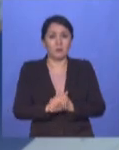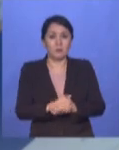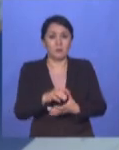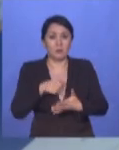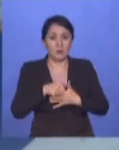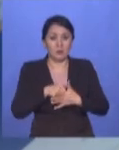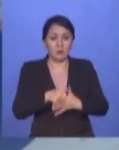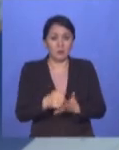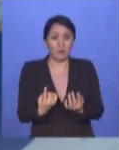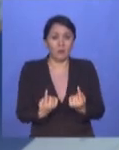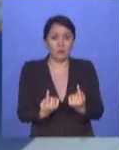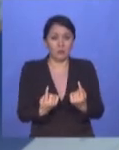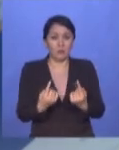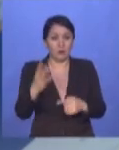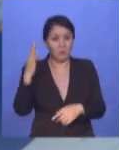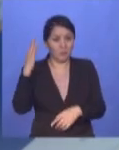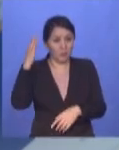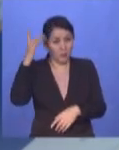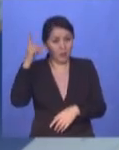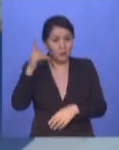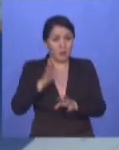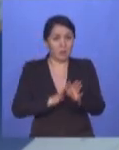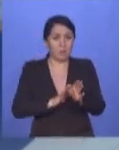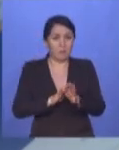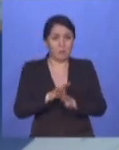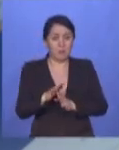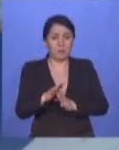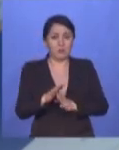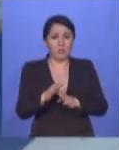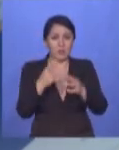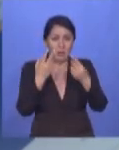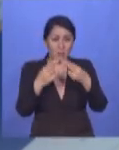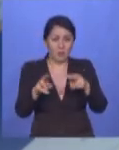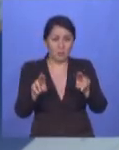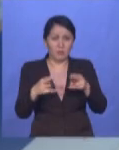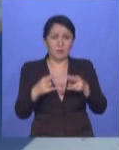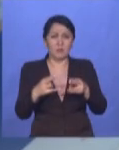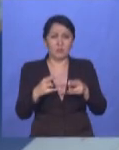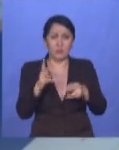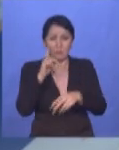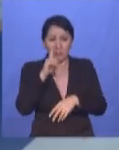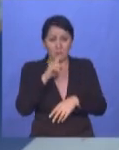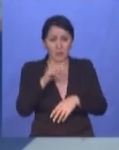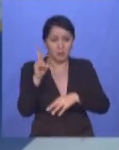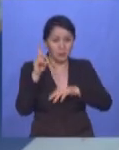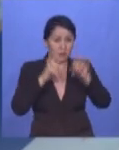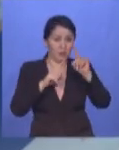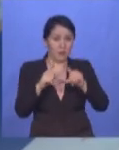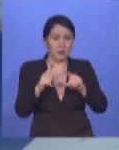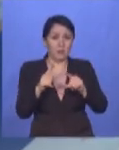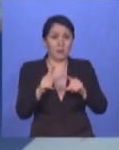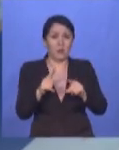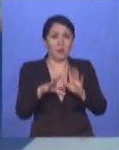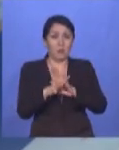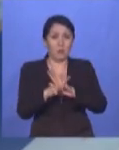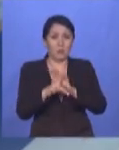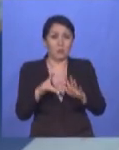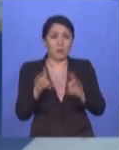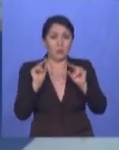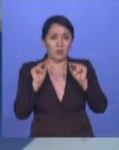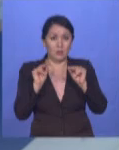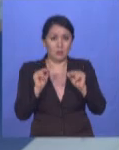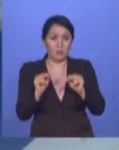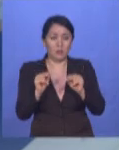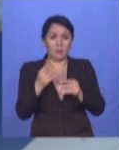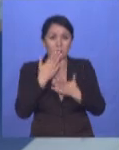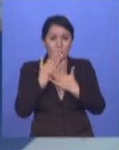бір туар тұлға. Ол ойшыл қалам тербеген сан қилы лирикалық өлең, повест драмалық шығарманың қай-қайсын алсаңда, одан